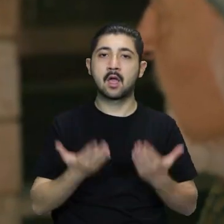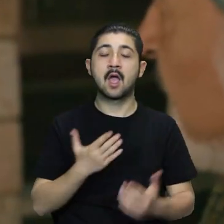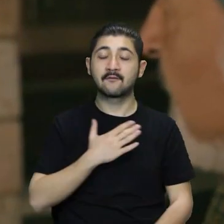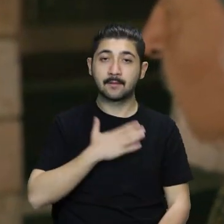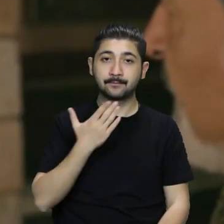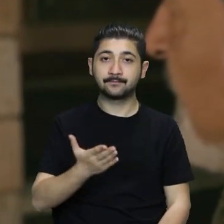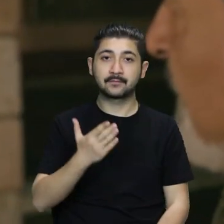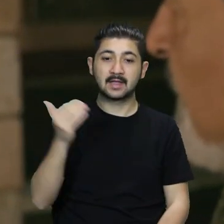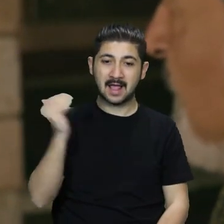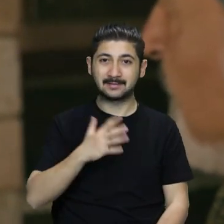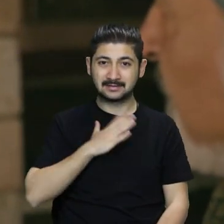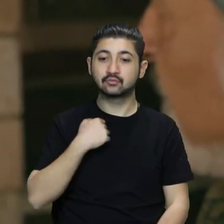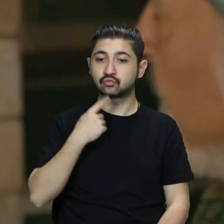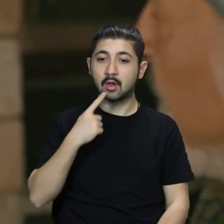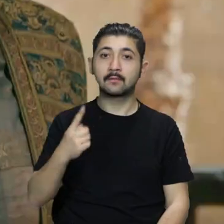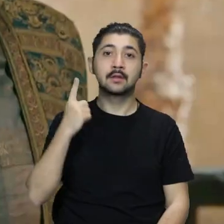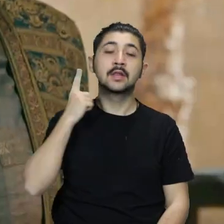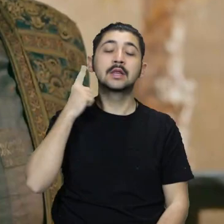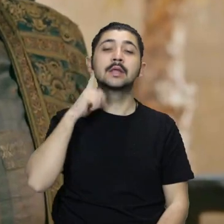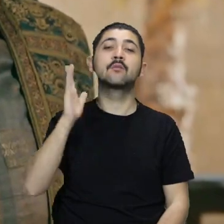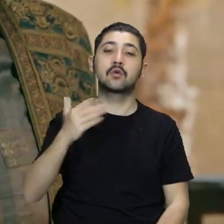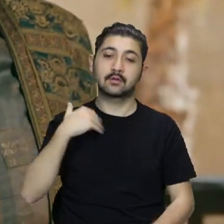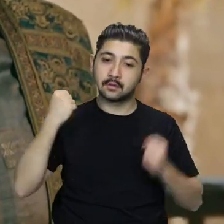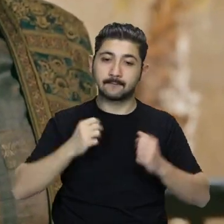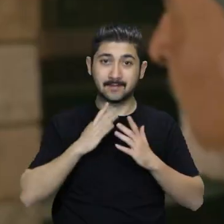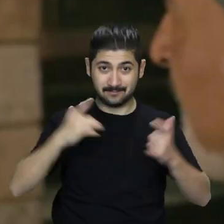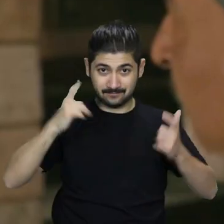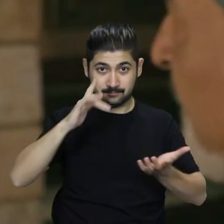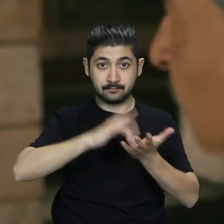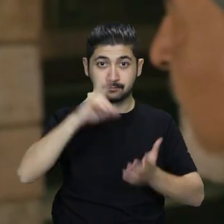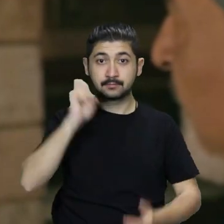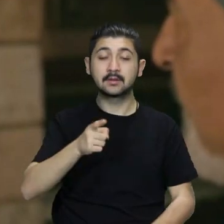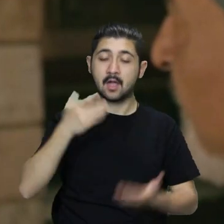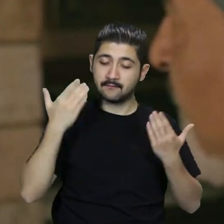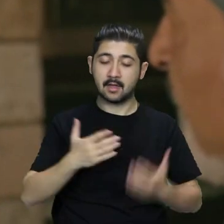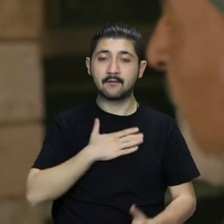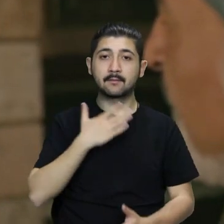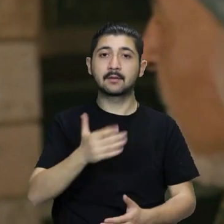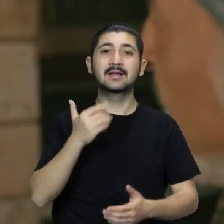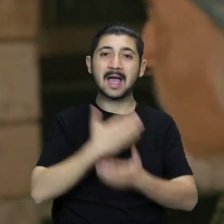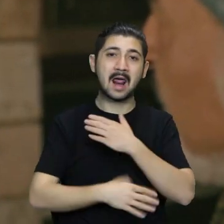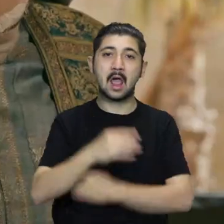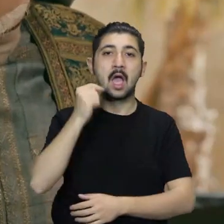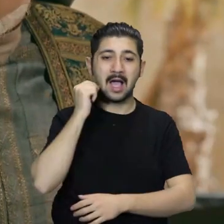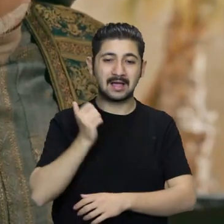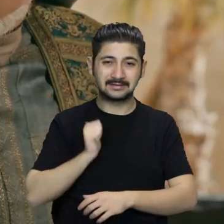Efendim, gelmesini istediğinizi söyledim ama kalmakta ısrar etti. Meydanda mı? Evet efendim. Yaralı askerlere yardım